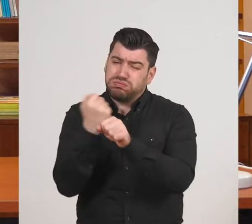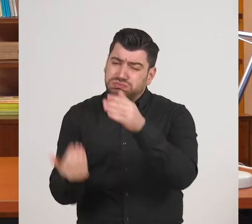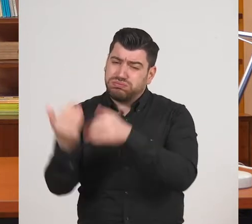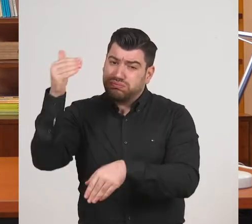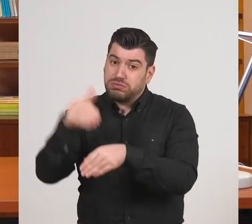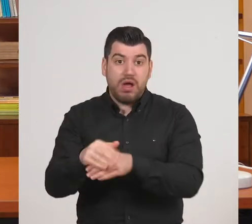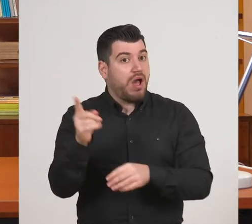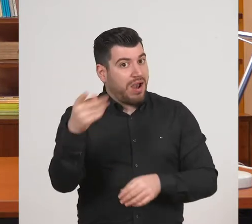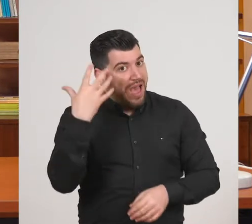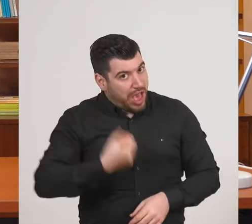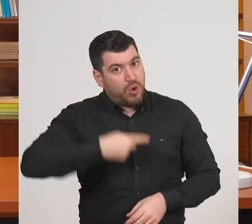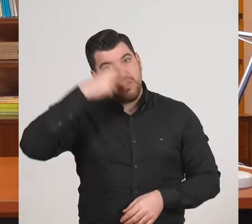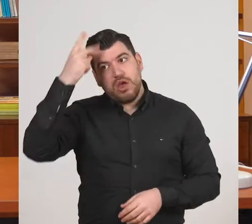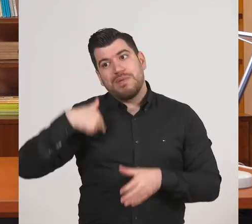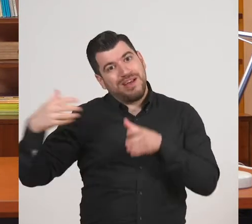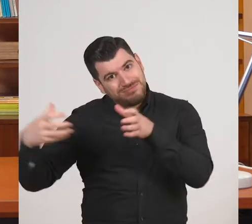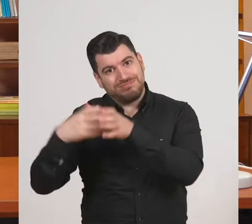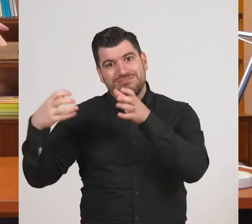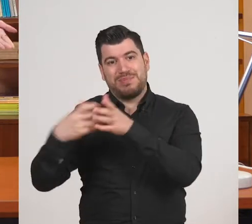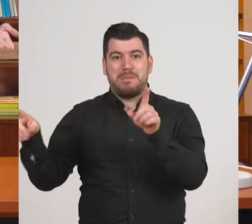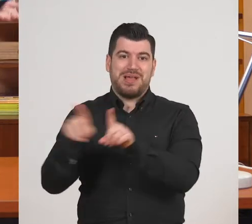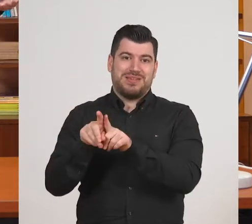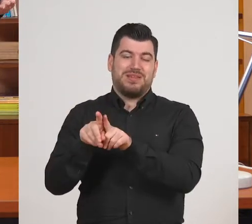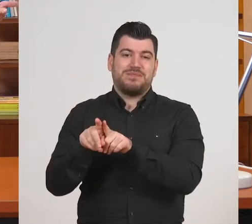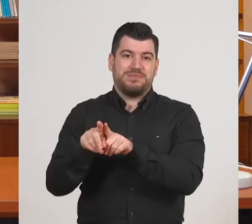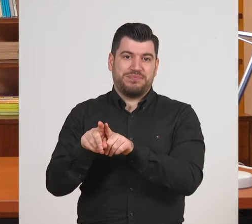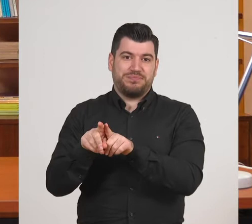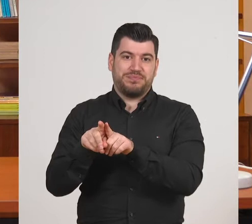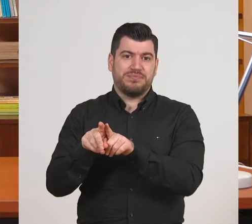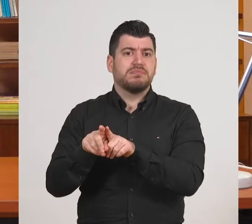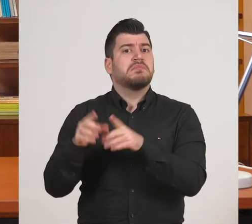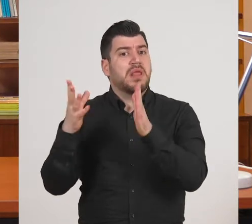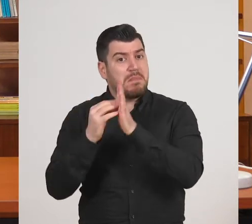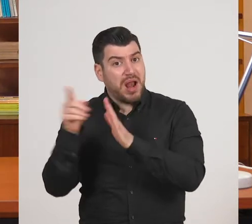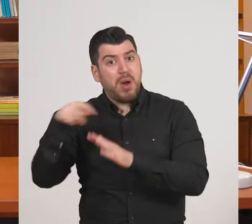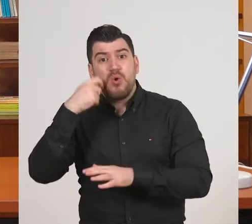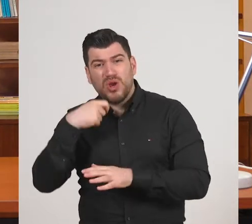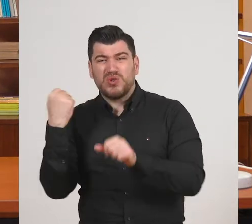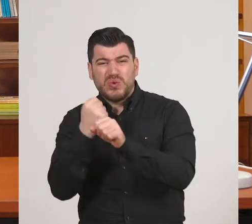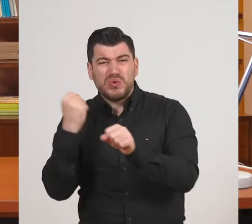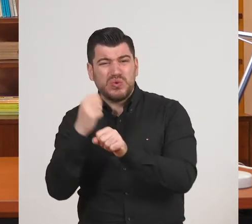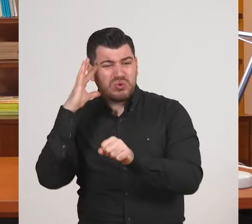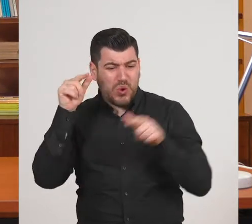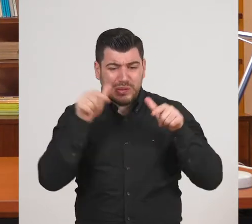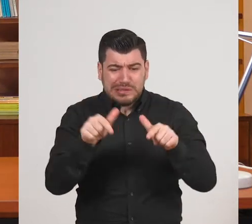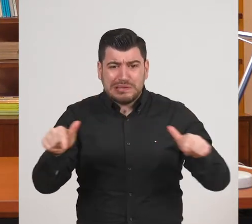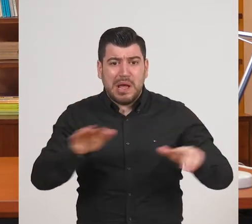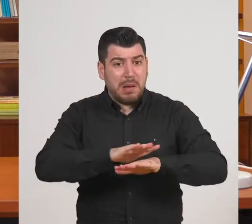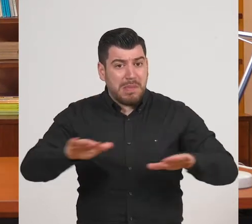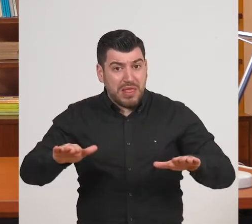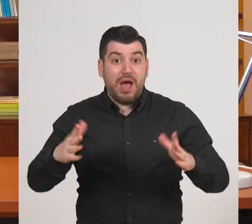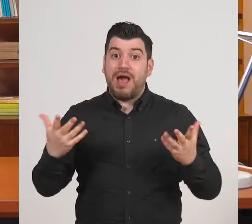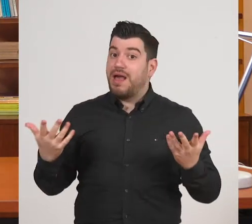και εσείς το δικαίωμα να περνάτε χρόνο μαζί τους. Λέει εδώ πέρα ότι μπορεί να δουλεύετε για να μην μας λείψει τίποτα,